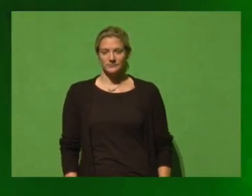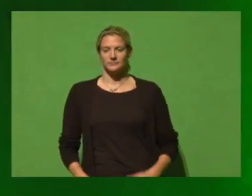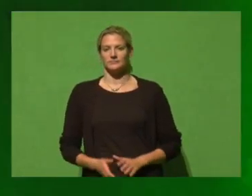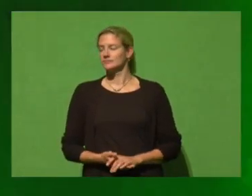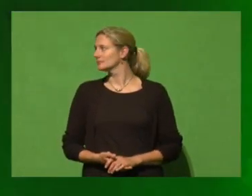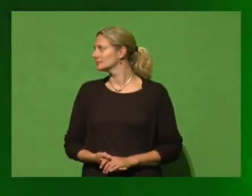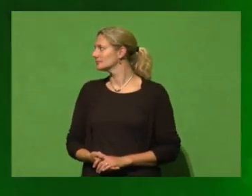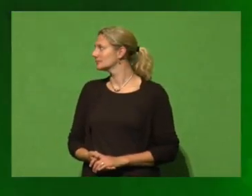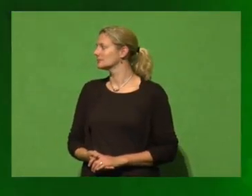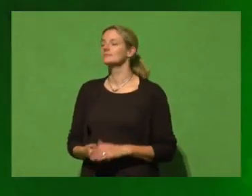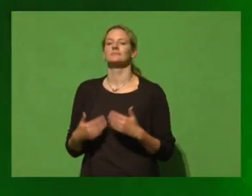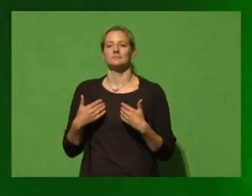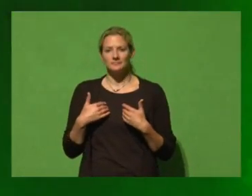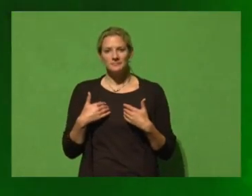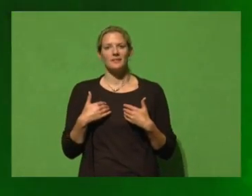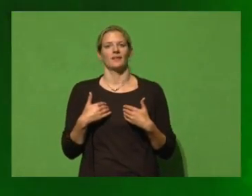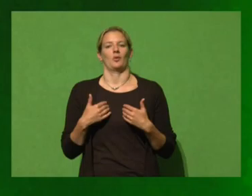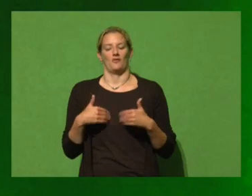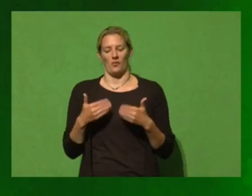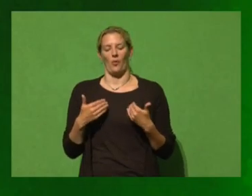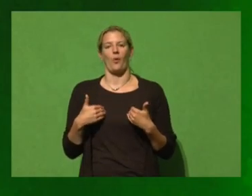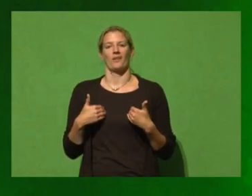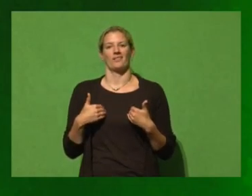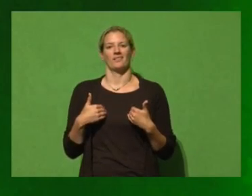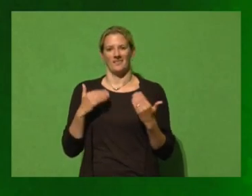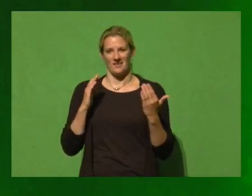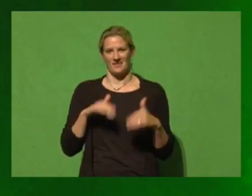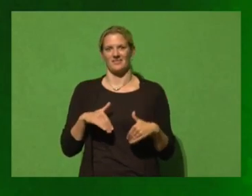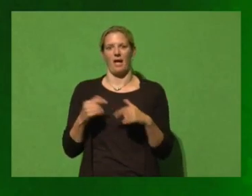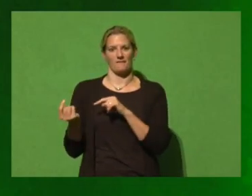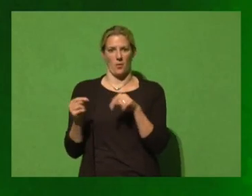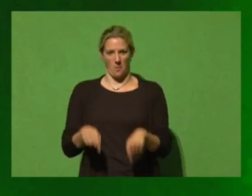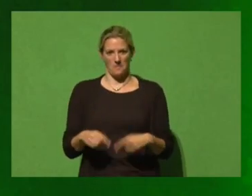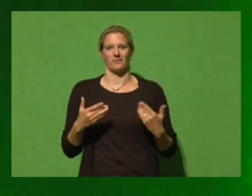Ich freue mich, dass ich persönlich anwesend sein durfte.